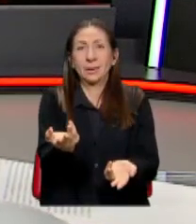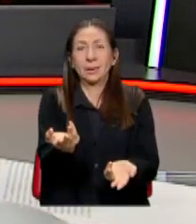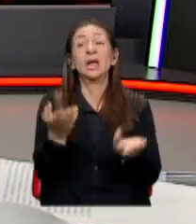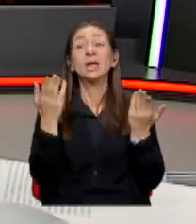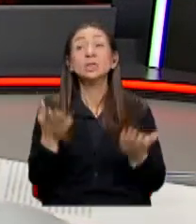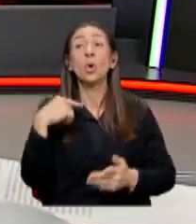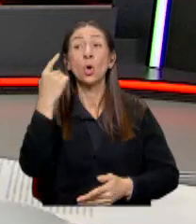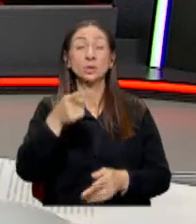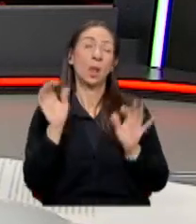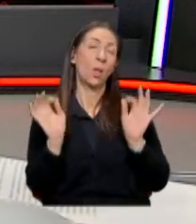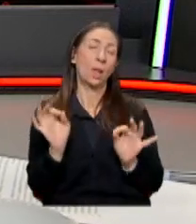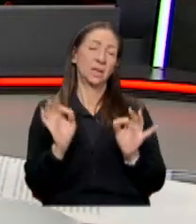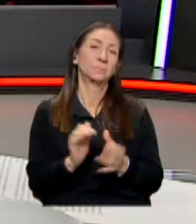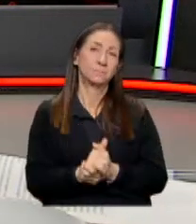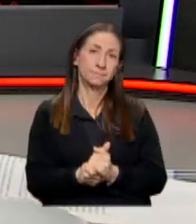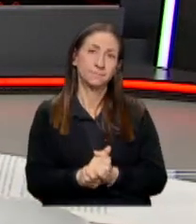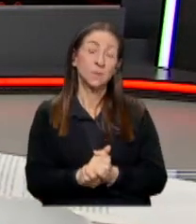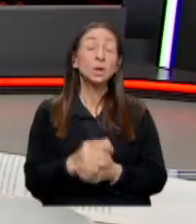İşte o yüzden önemli